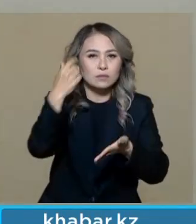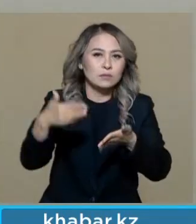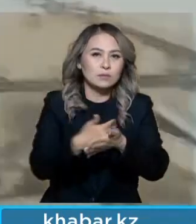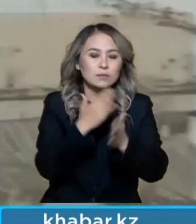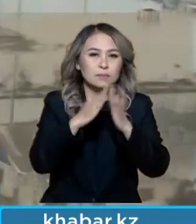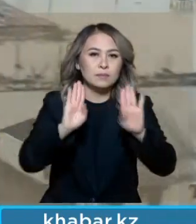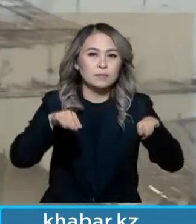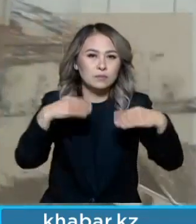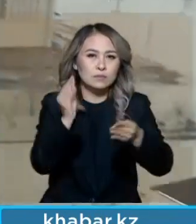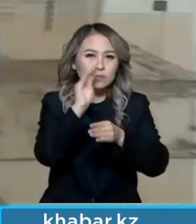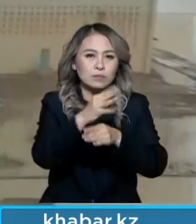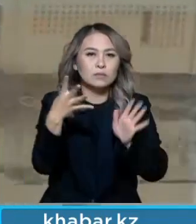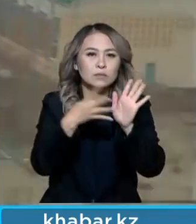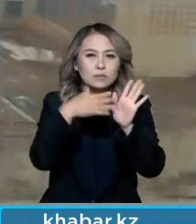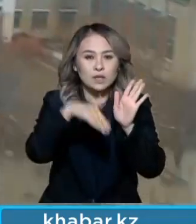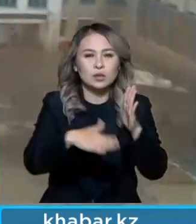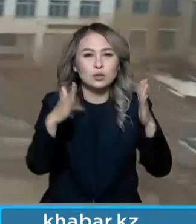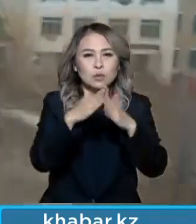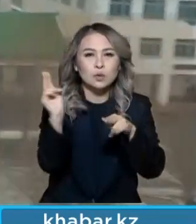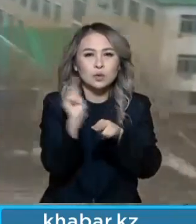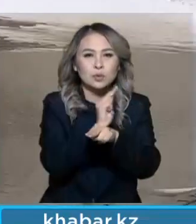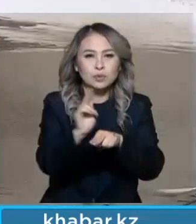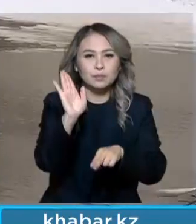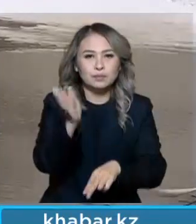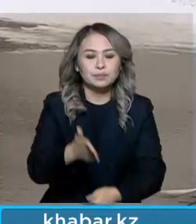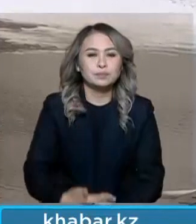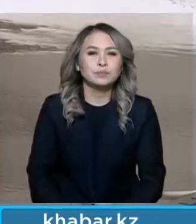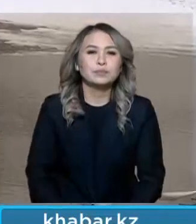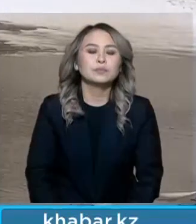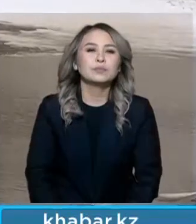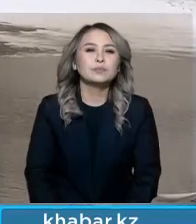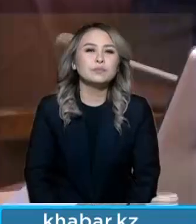жаңа баспана беріледі. Сондай-ақ 9000-нан астам үй жөнделеді.